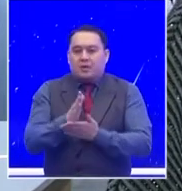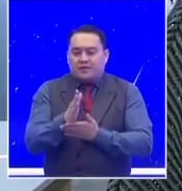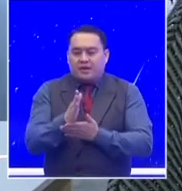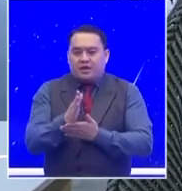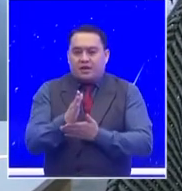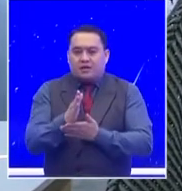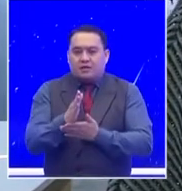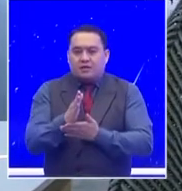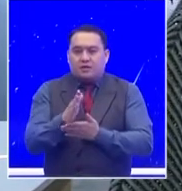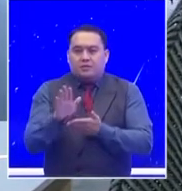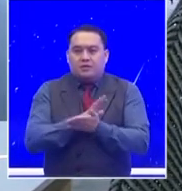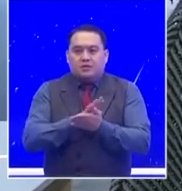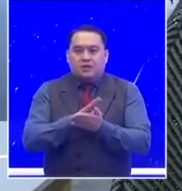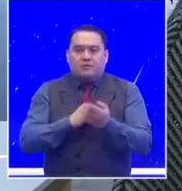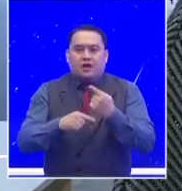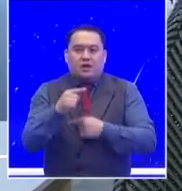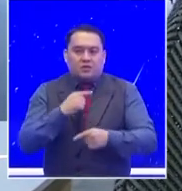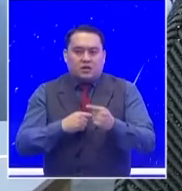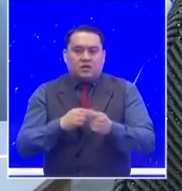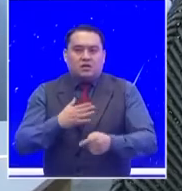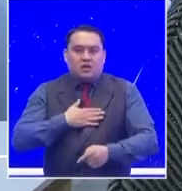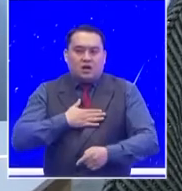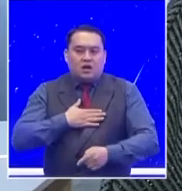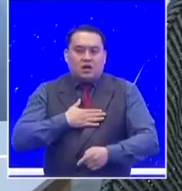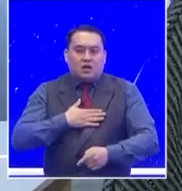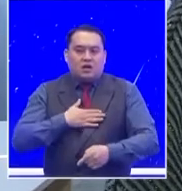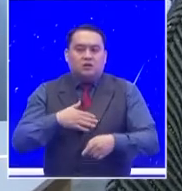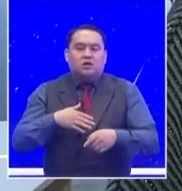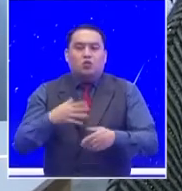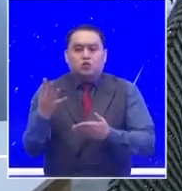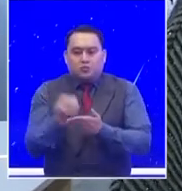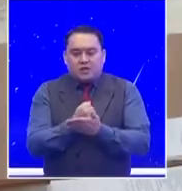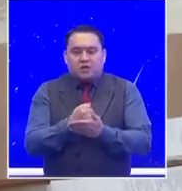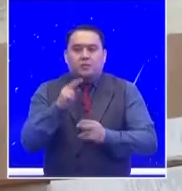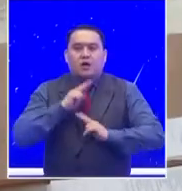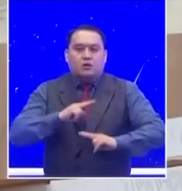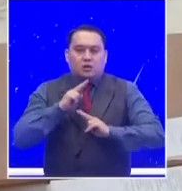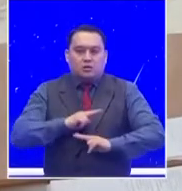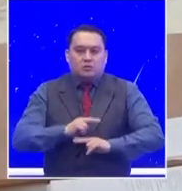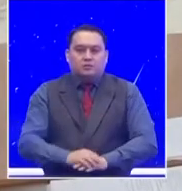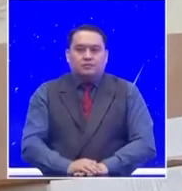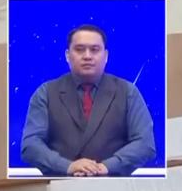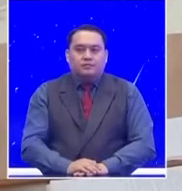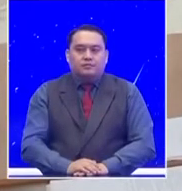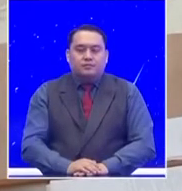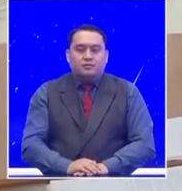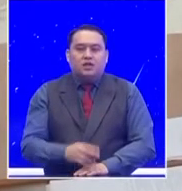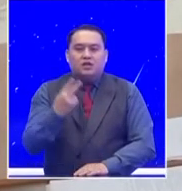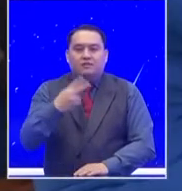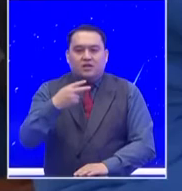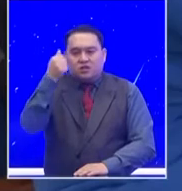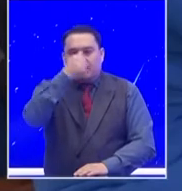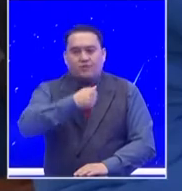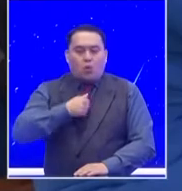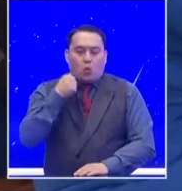этого безвозвратного гранта. И успешно сегодня продолжает работать. Следует отметить, что с 2020